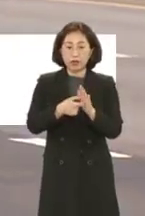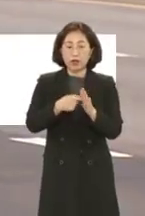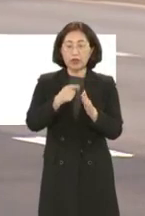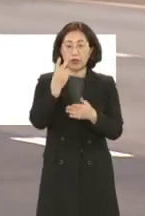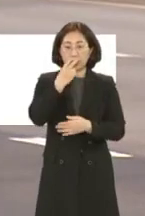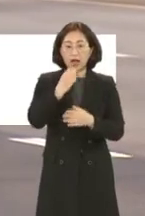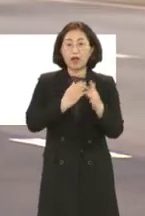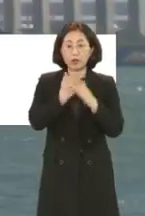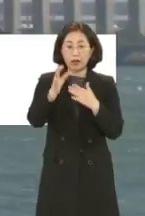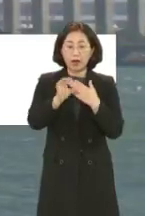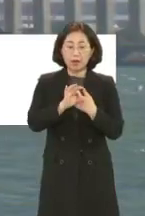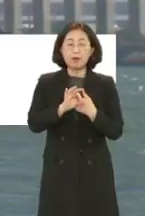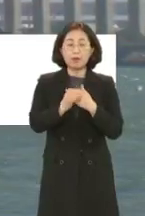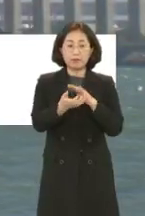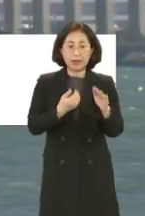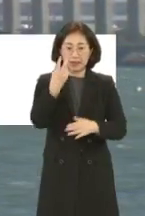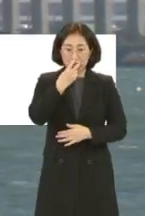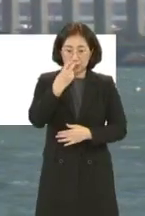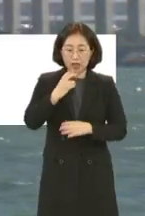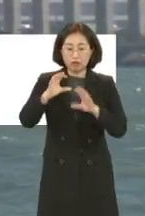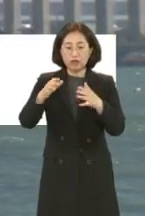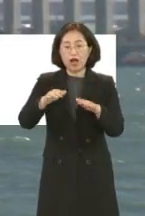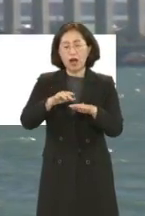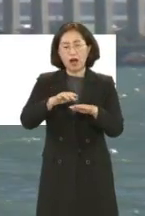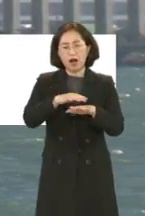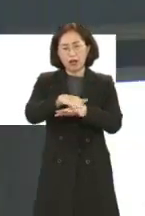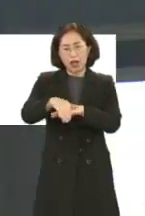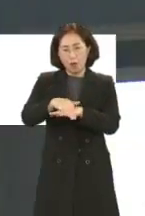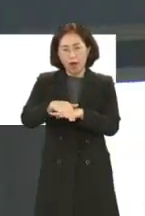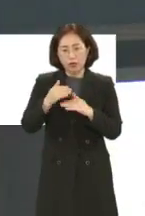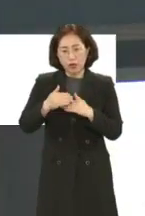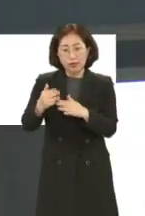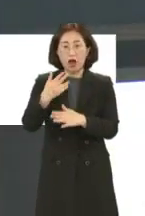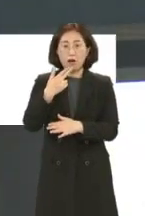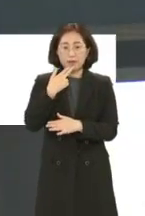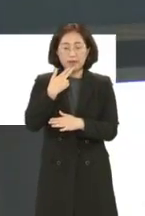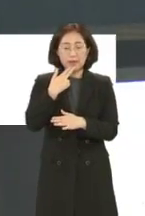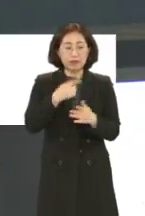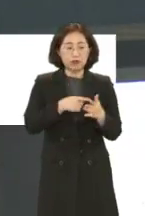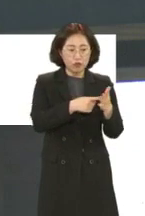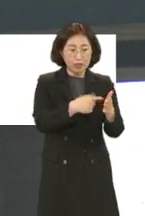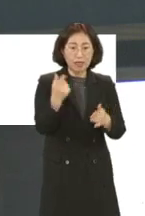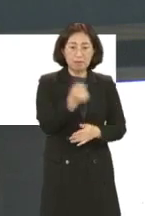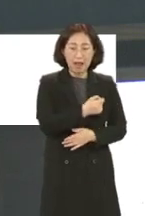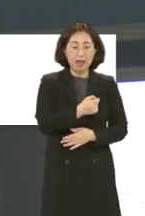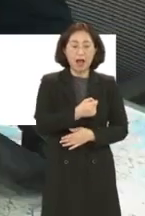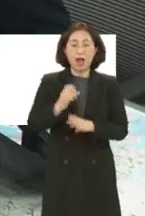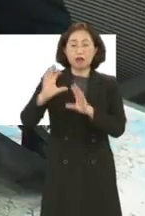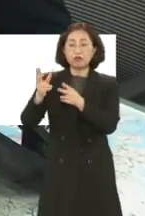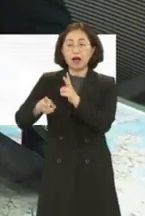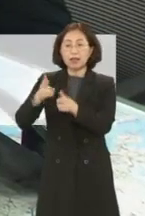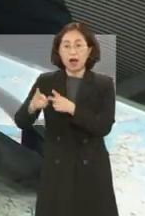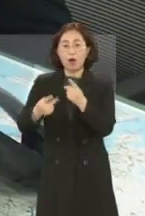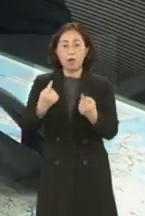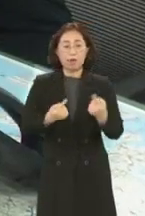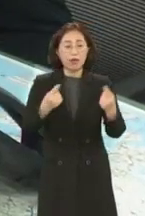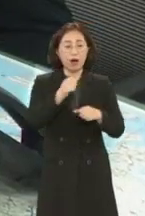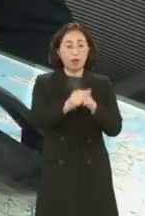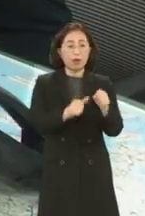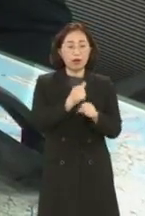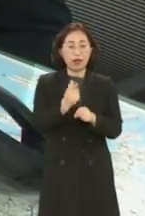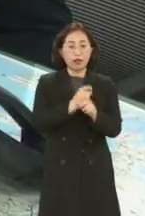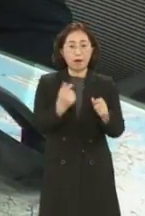예비 타당성 조사나 국가 도로망 계획 반영 같은 절차 없이 추진이 가능한 만큼 국가사업보다 5년가량